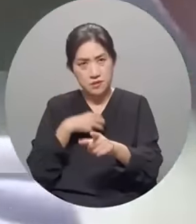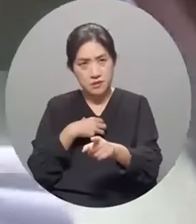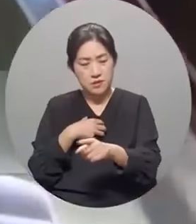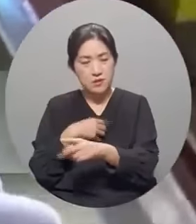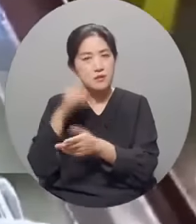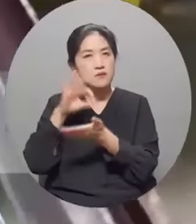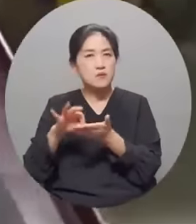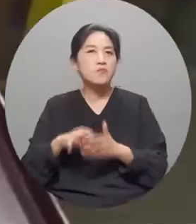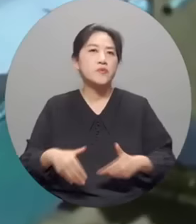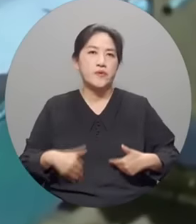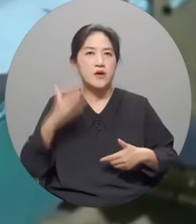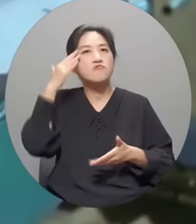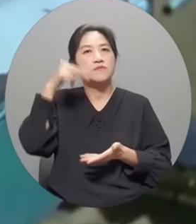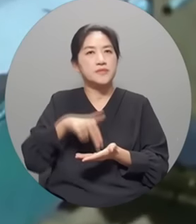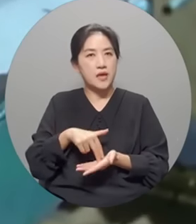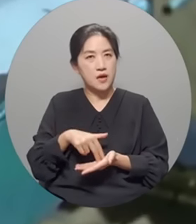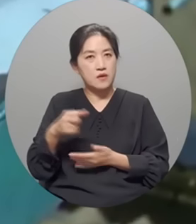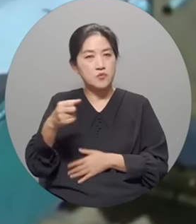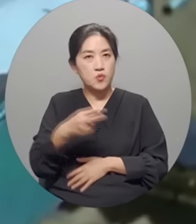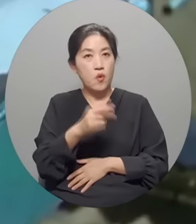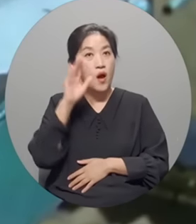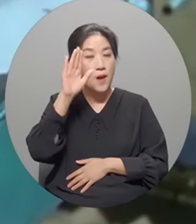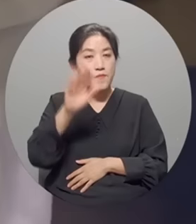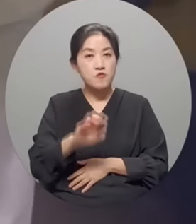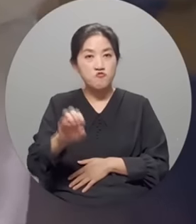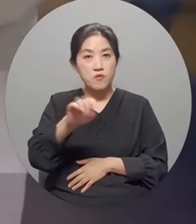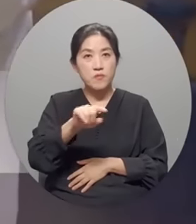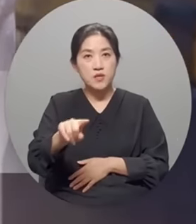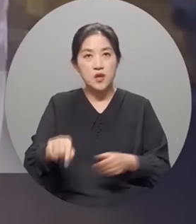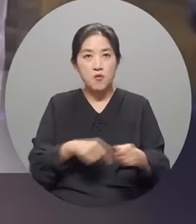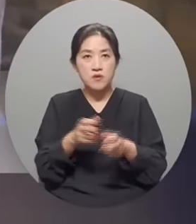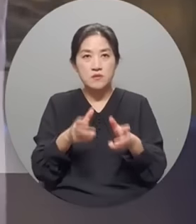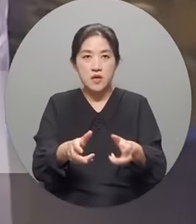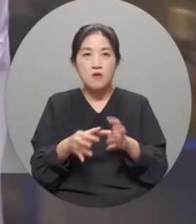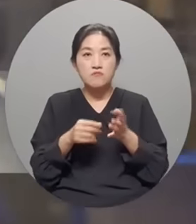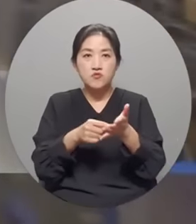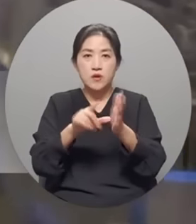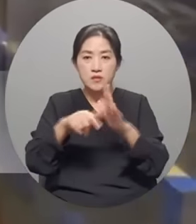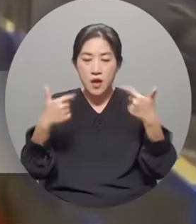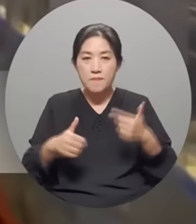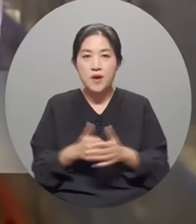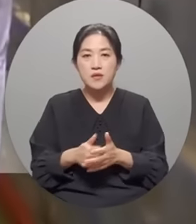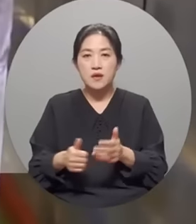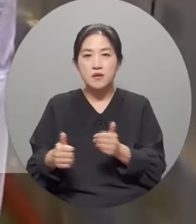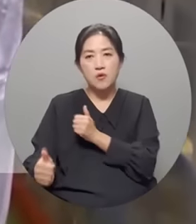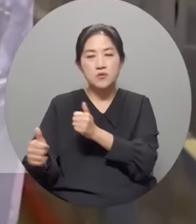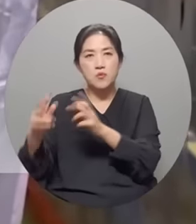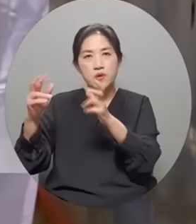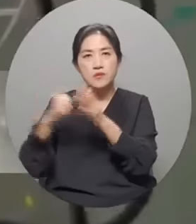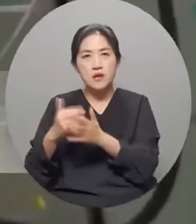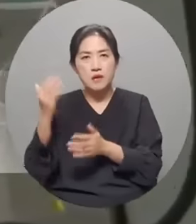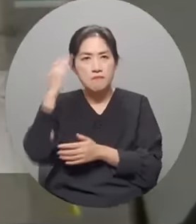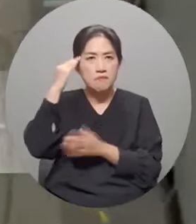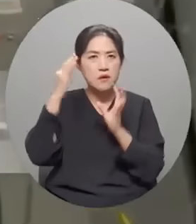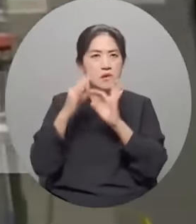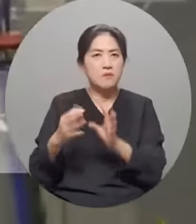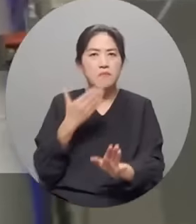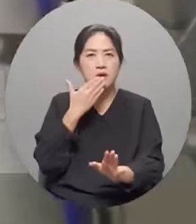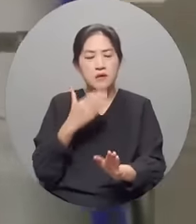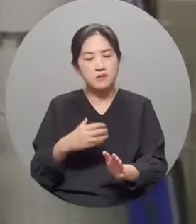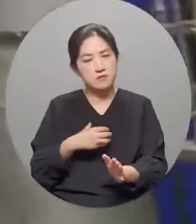둬야 하기 때문입니다. 게다가 앞으로 유럽 시장에서 원전 사업을 추진할 때마다 경쟁사의 발목 잡기가 계속될 수 있다는